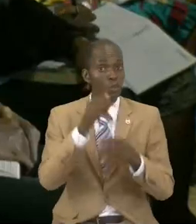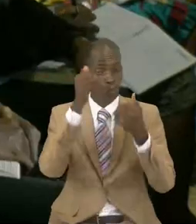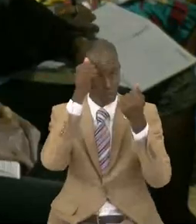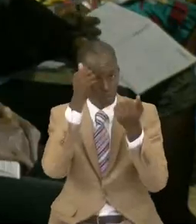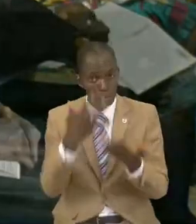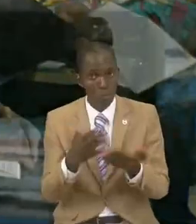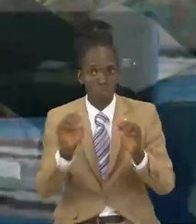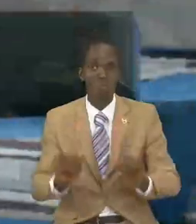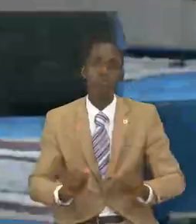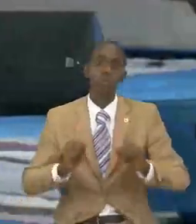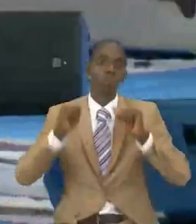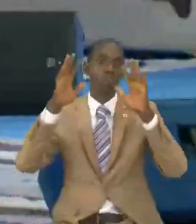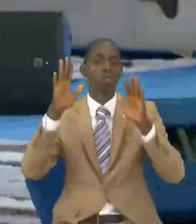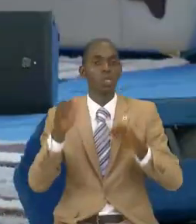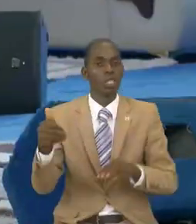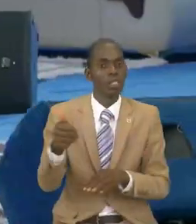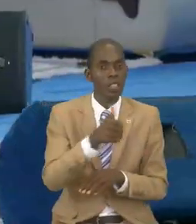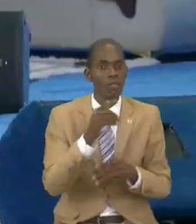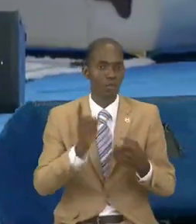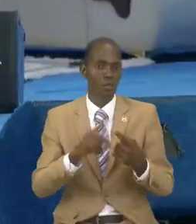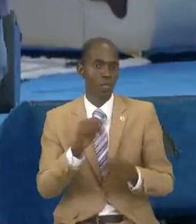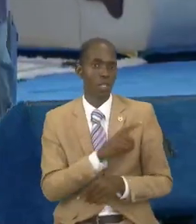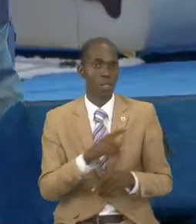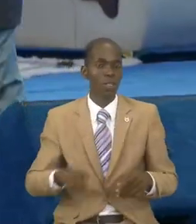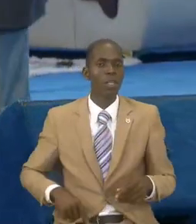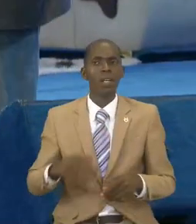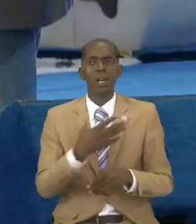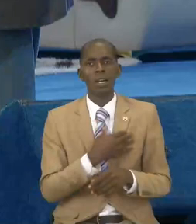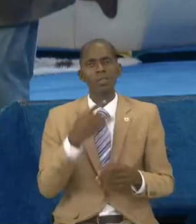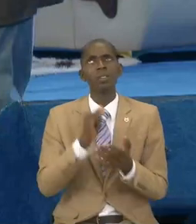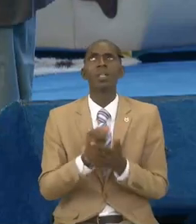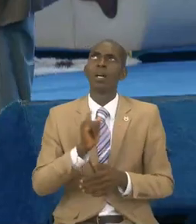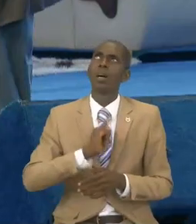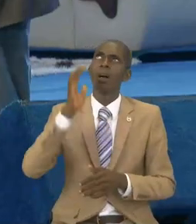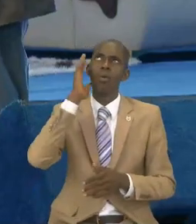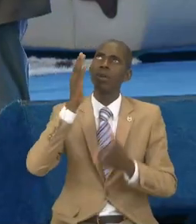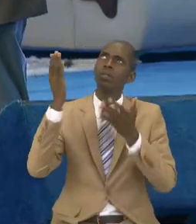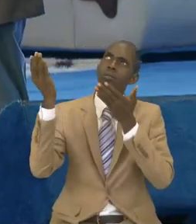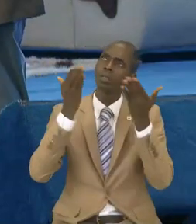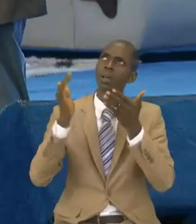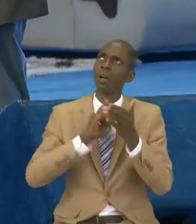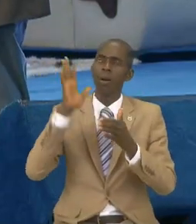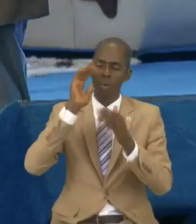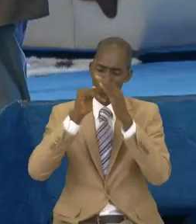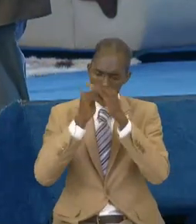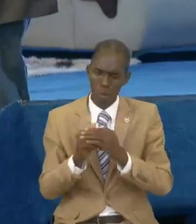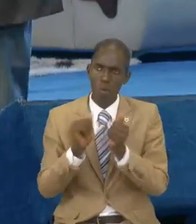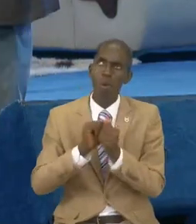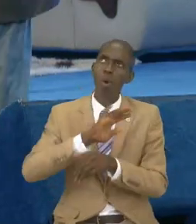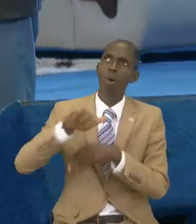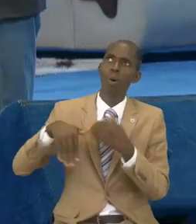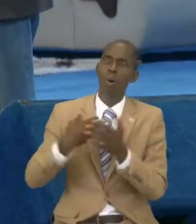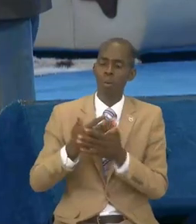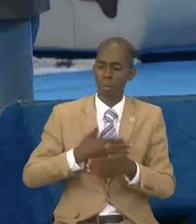tu t'abandonnes au Seigneur et tu dis, Seigneur, je vais te servir, je vais t'adorer de tout mon cœur,